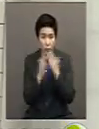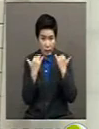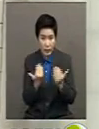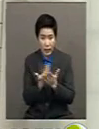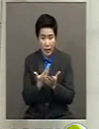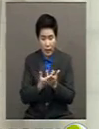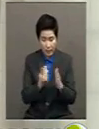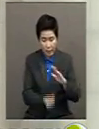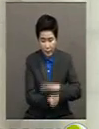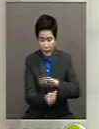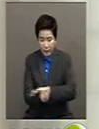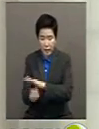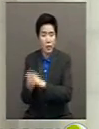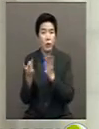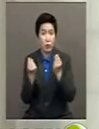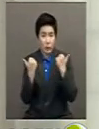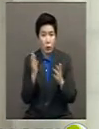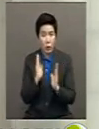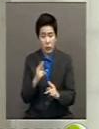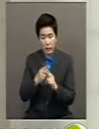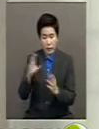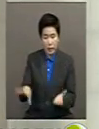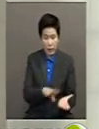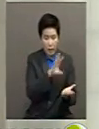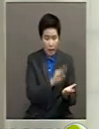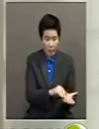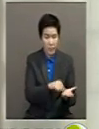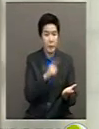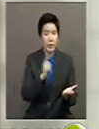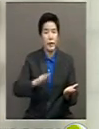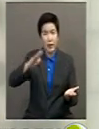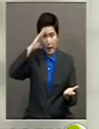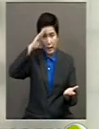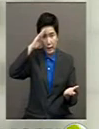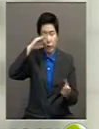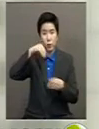จากบ่อนนี้เท่าไหร่เพราะว่าคนที่เก็บรายชื่อนี้เป็นทหารอยู่